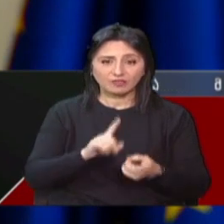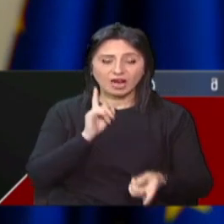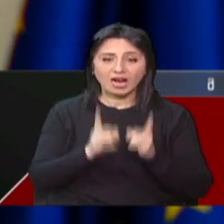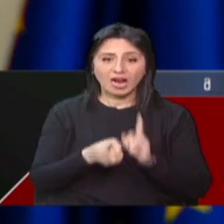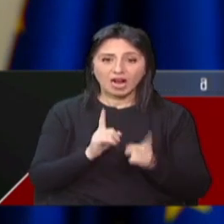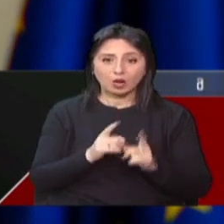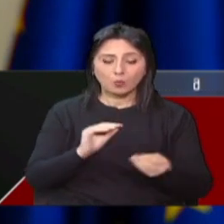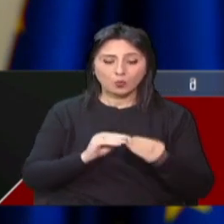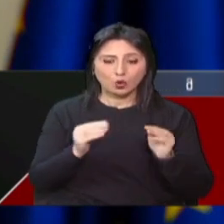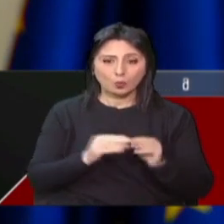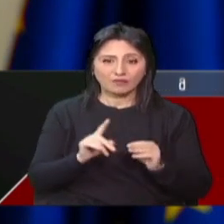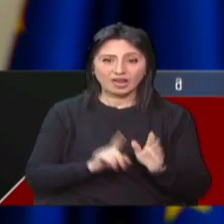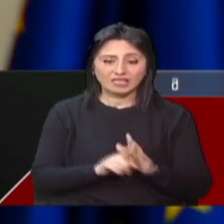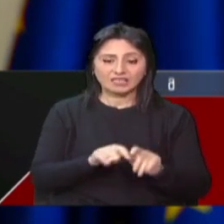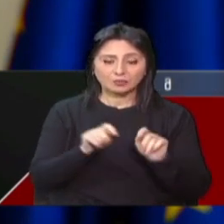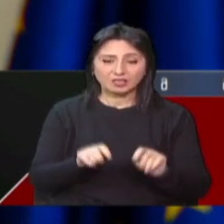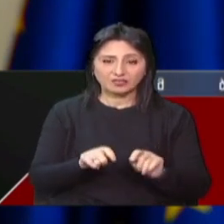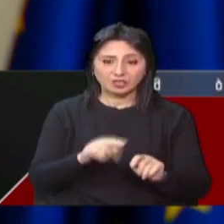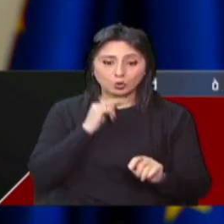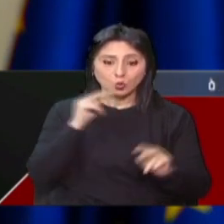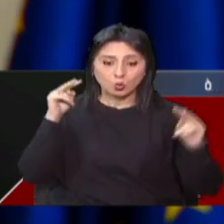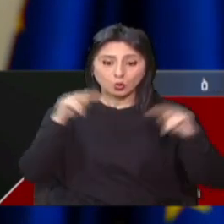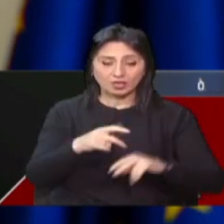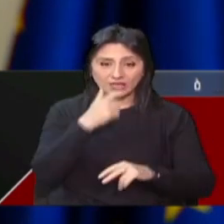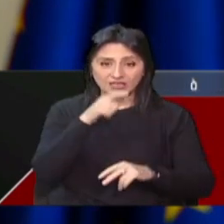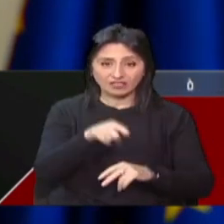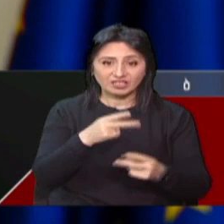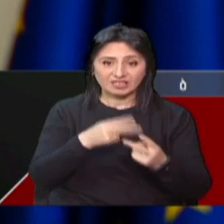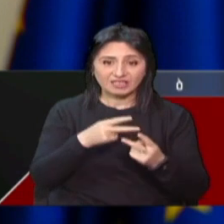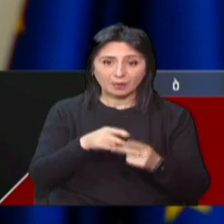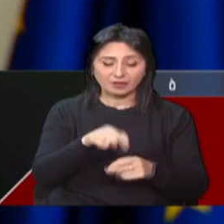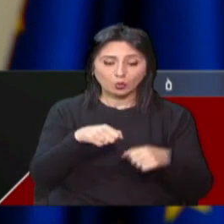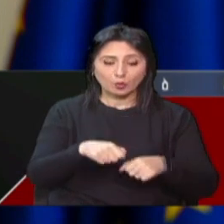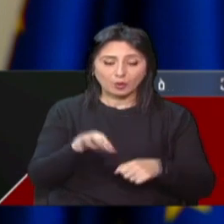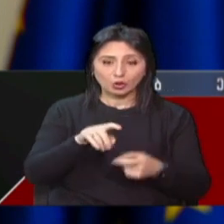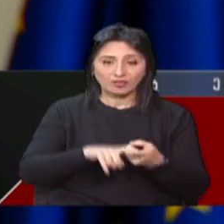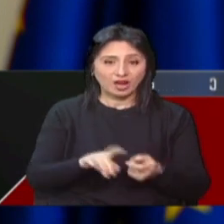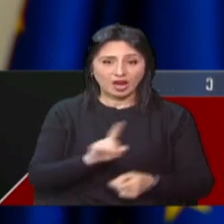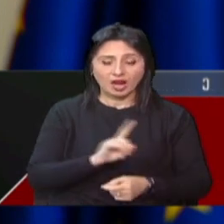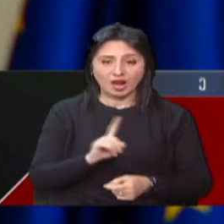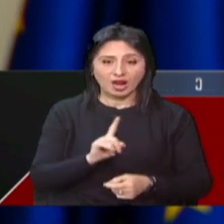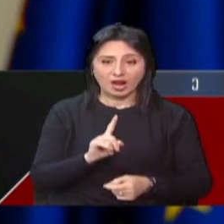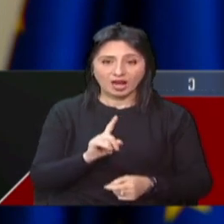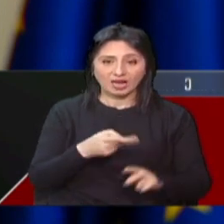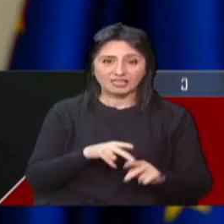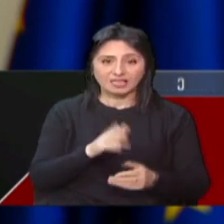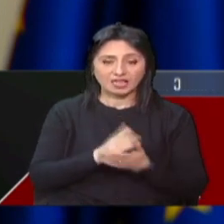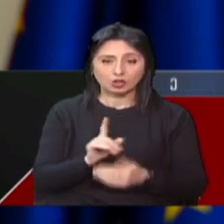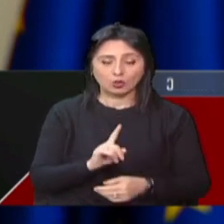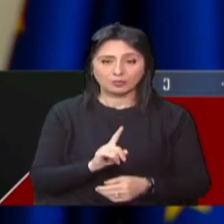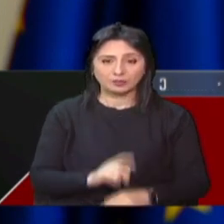რეალურად პრობლემებს, რაც ქმნის, რაც იქცევს ყურადღებას სააკაშვილის საპატიმრო უფლებებთან დაკავშირებით, არა ის არის,